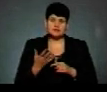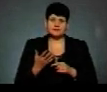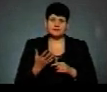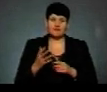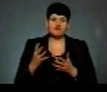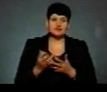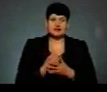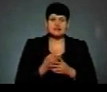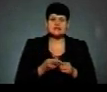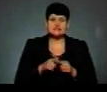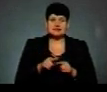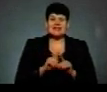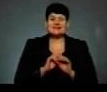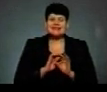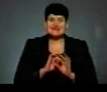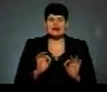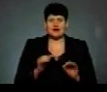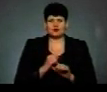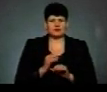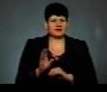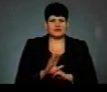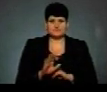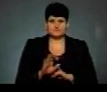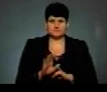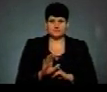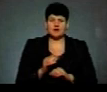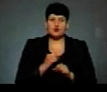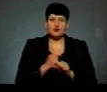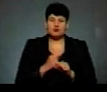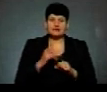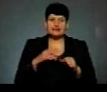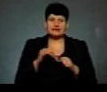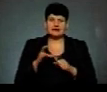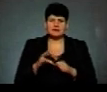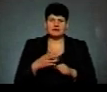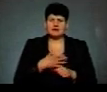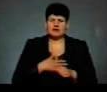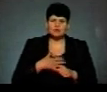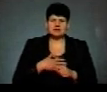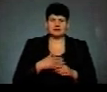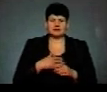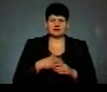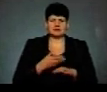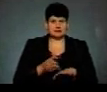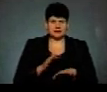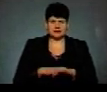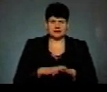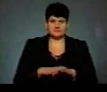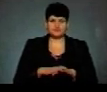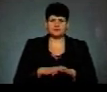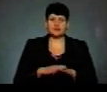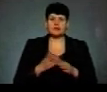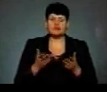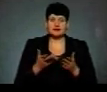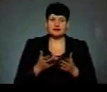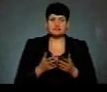завжди вдається це ідеально робити? Ні. Робота в деканаті надзвичайно емоційна, надзвичайно складна. І інколи десь ти